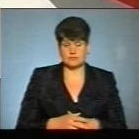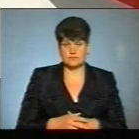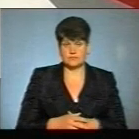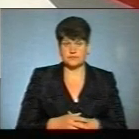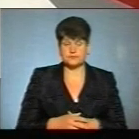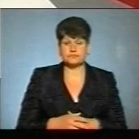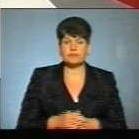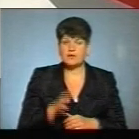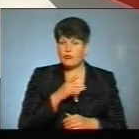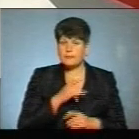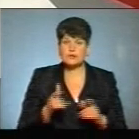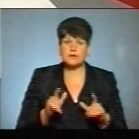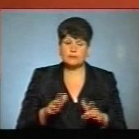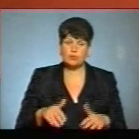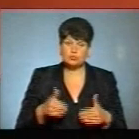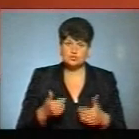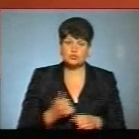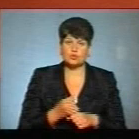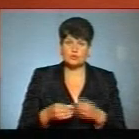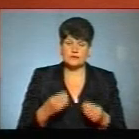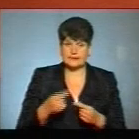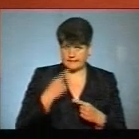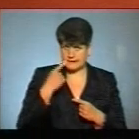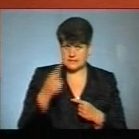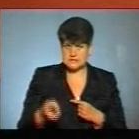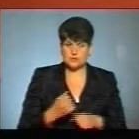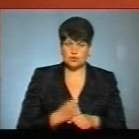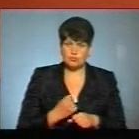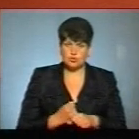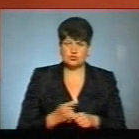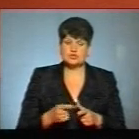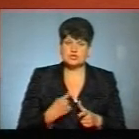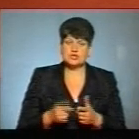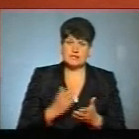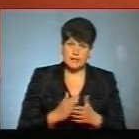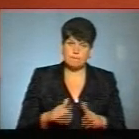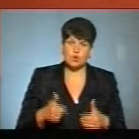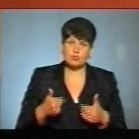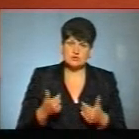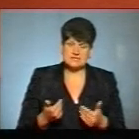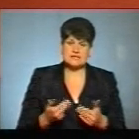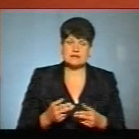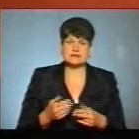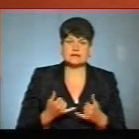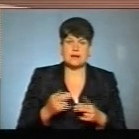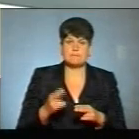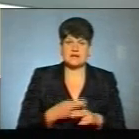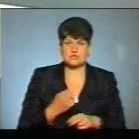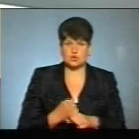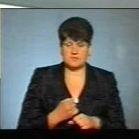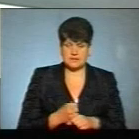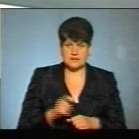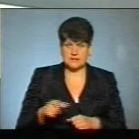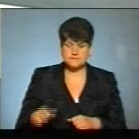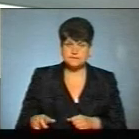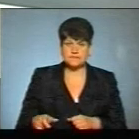А чи в період карантину пропонують роботодавці дистанційну роботу? Чи є якісь пропозиції для безробітних?